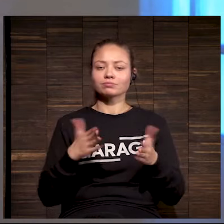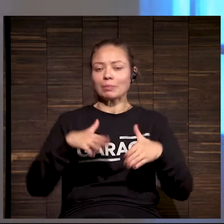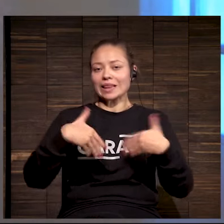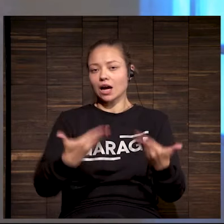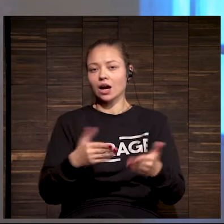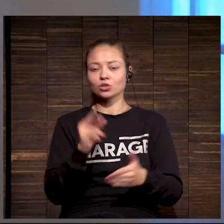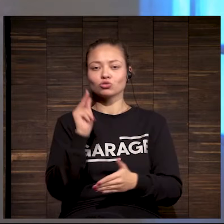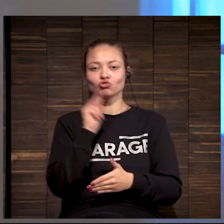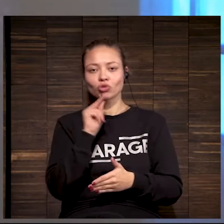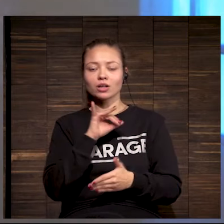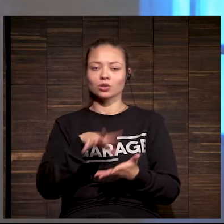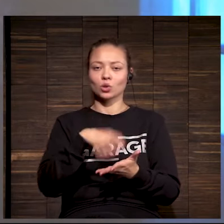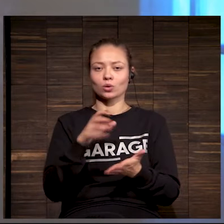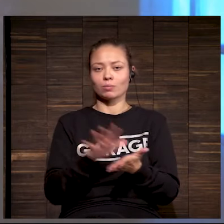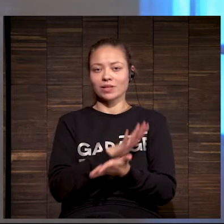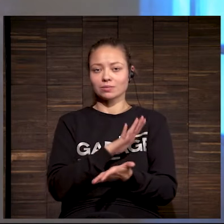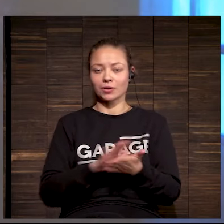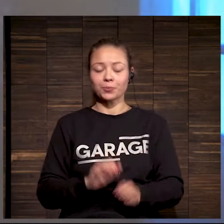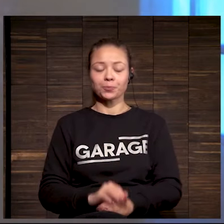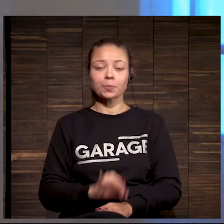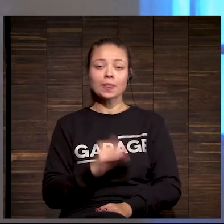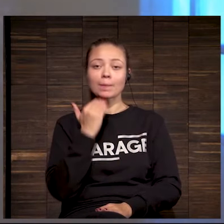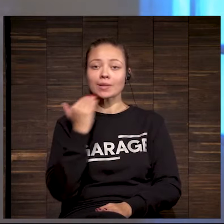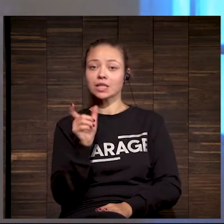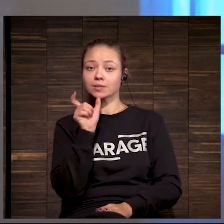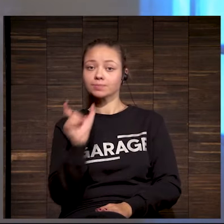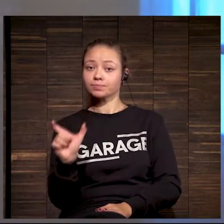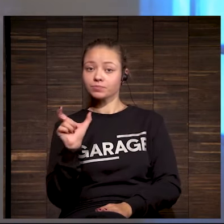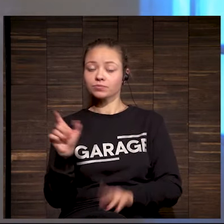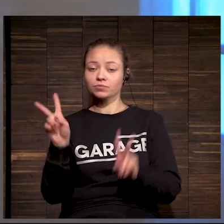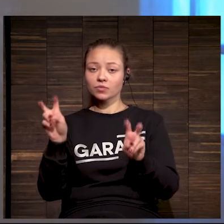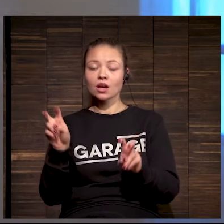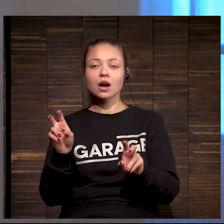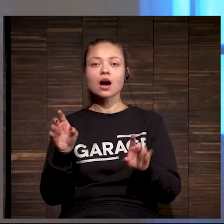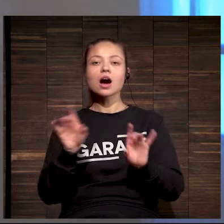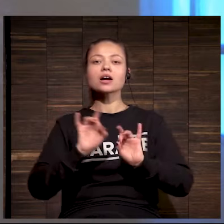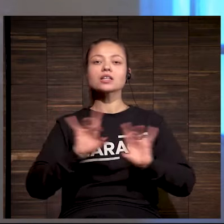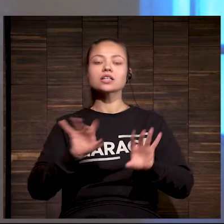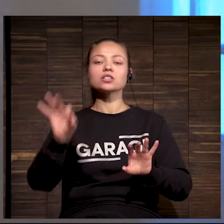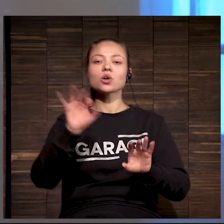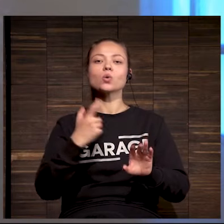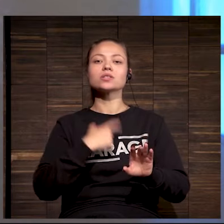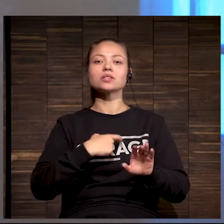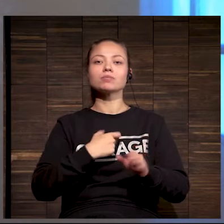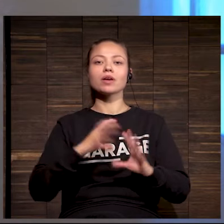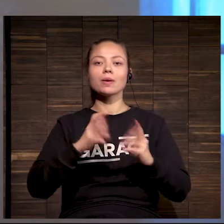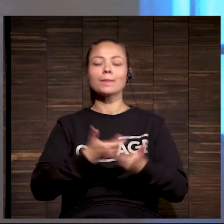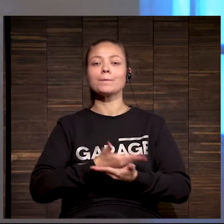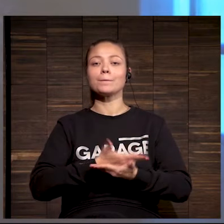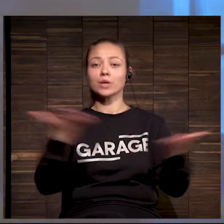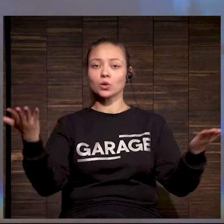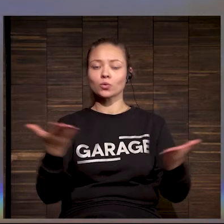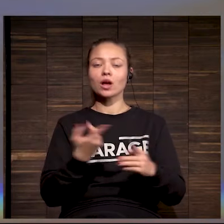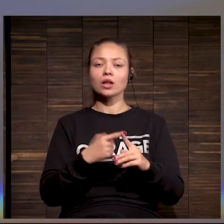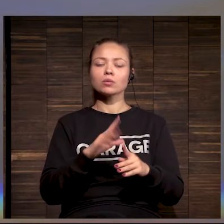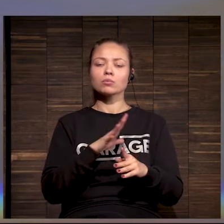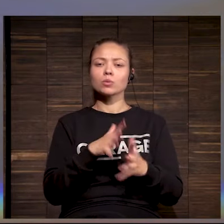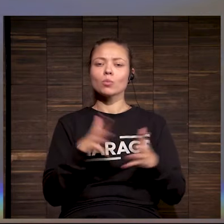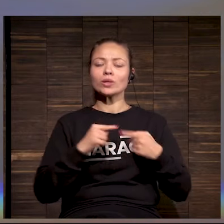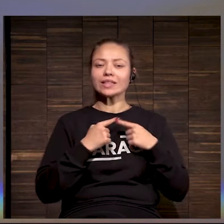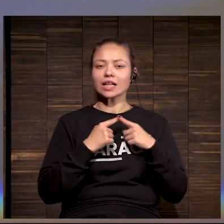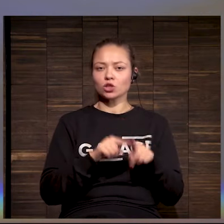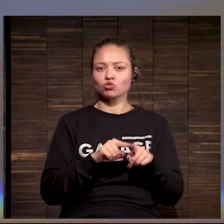торт бесплатно последний сезон мы назвали расскажите о себе миру это было более технологичный